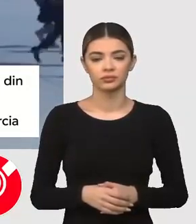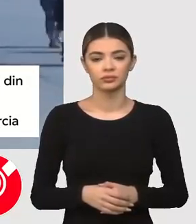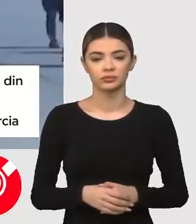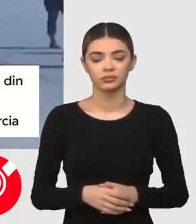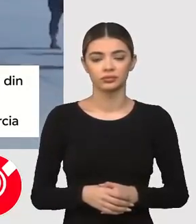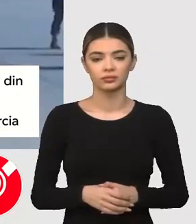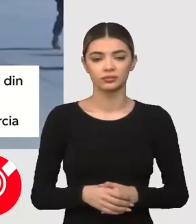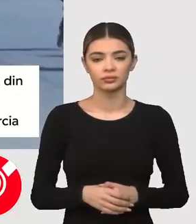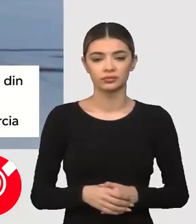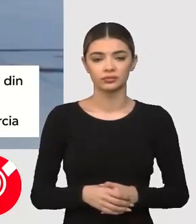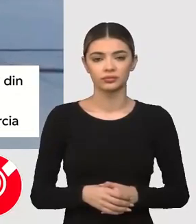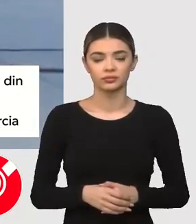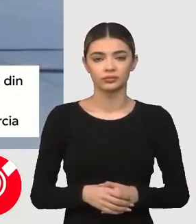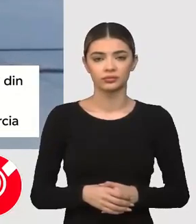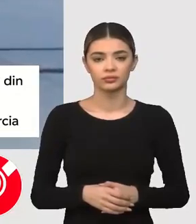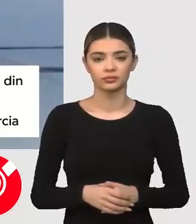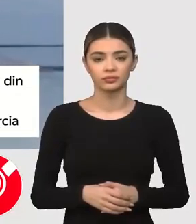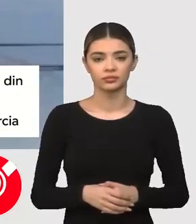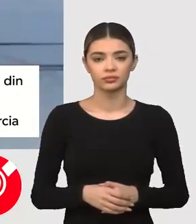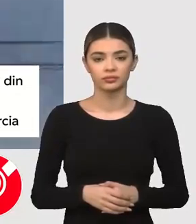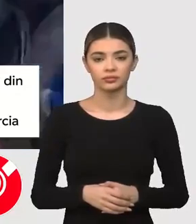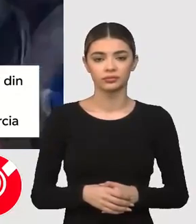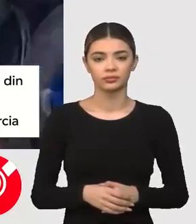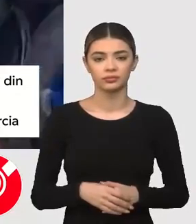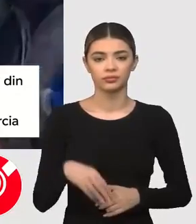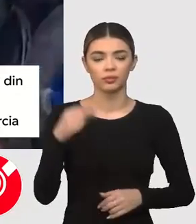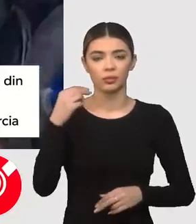Modul în care ați acționat,